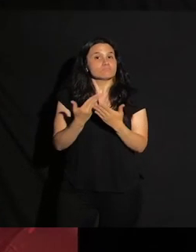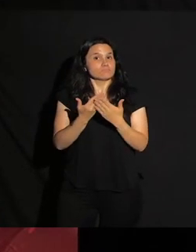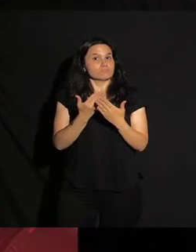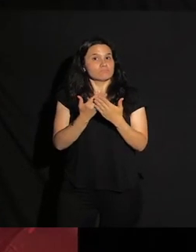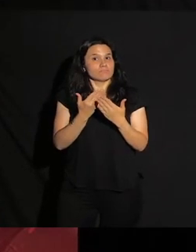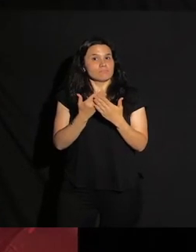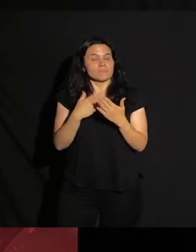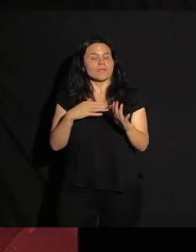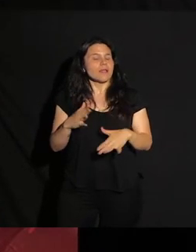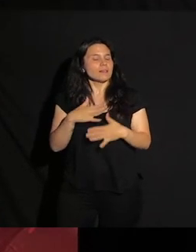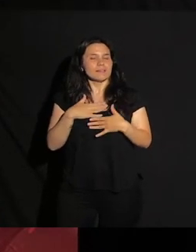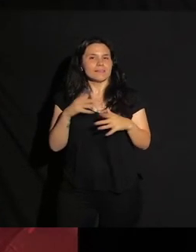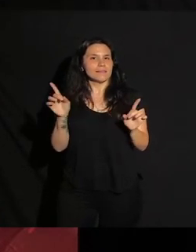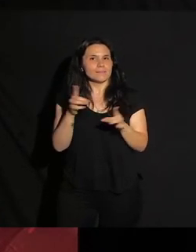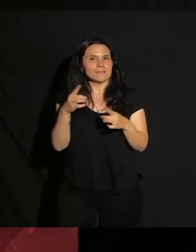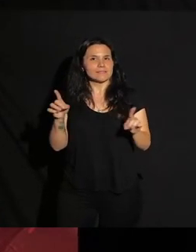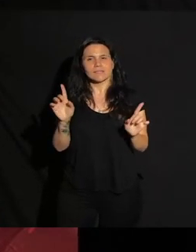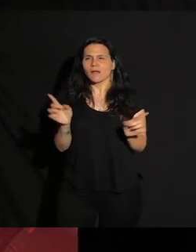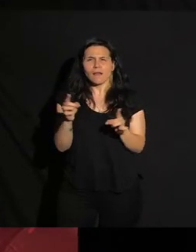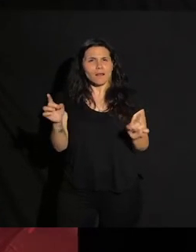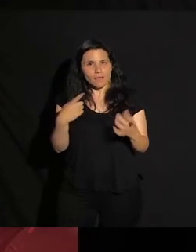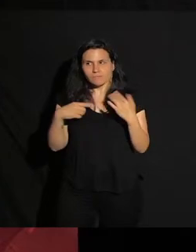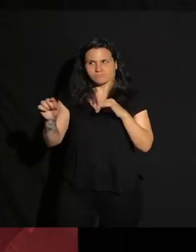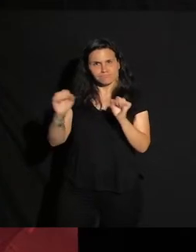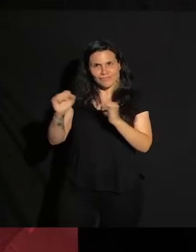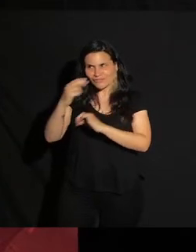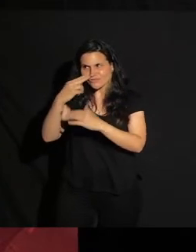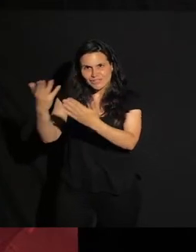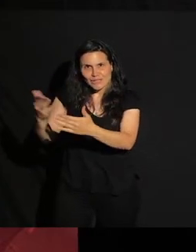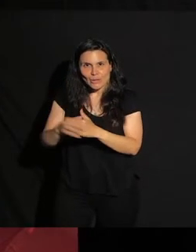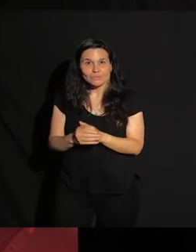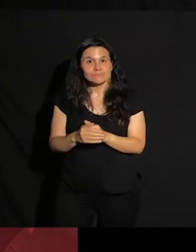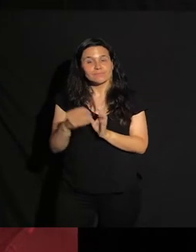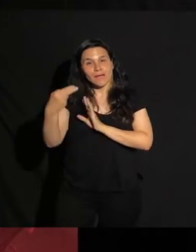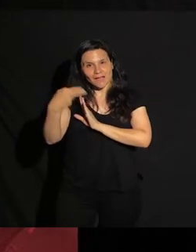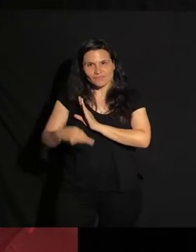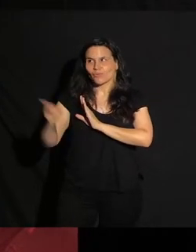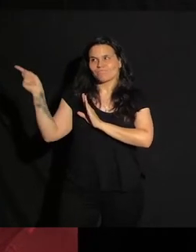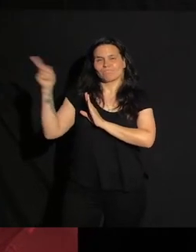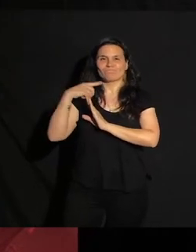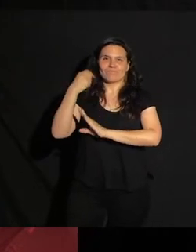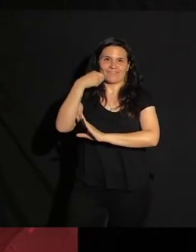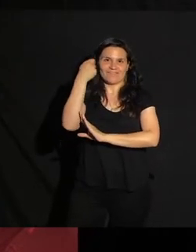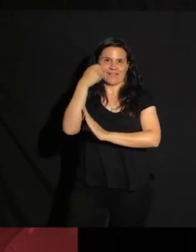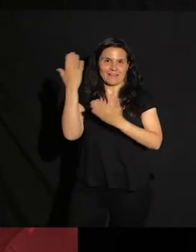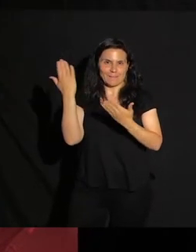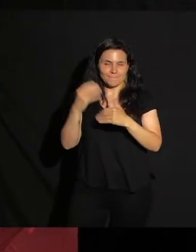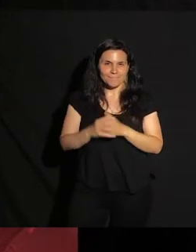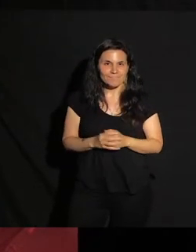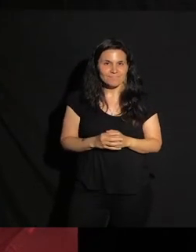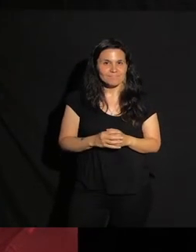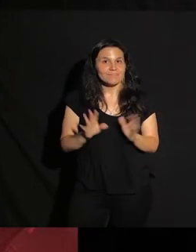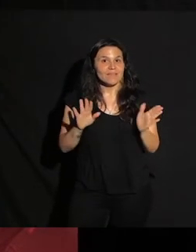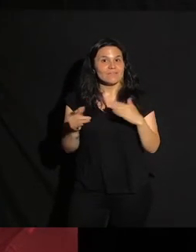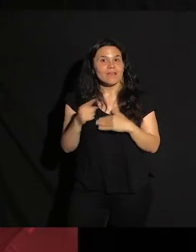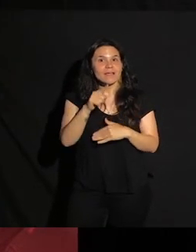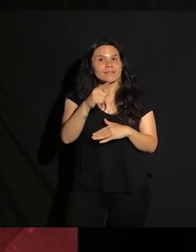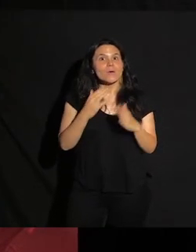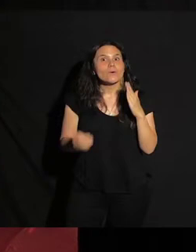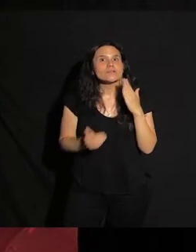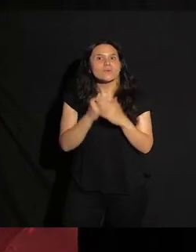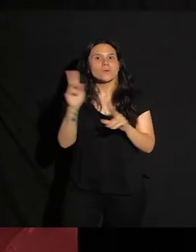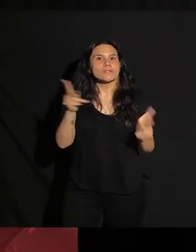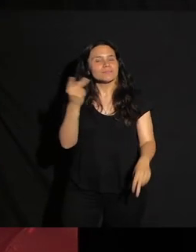aktuelle Lieblingssong der Gruppe gespielt wird? Antworten darauf gibt der Film. Und vielleicht habt ihr danach auch einen neuen